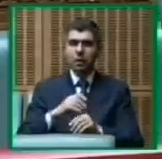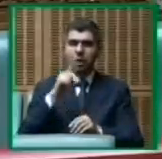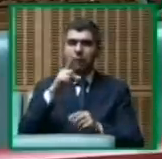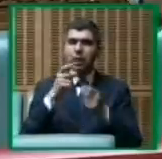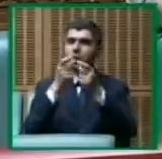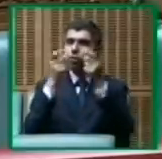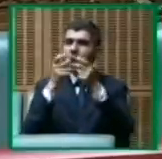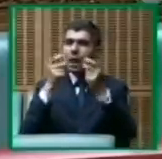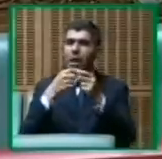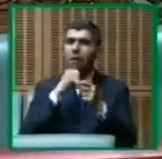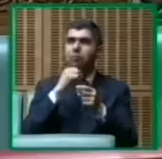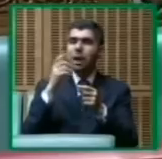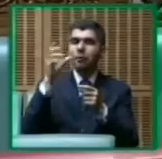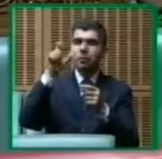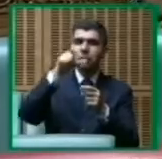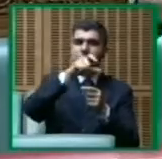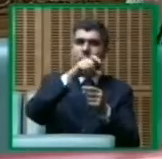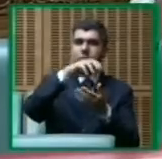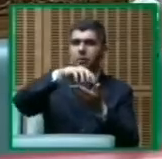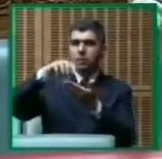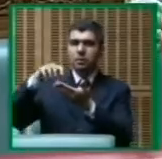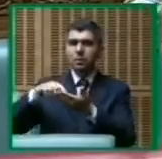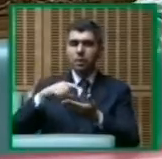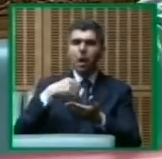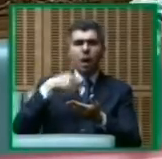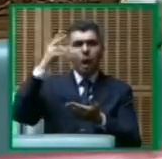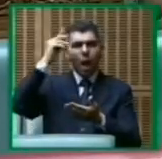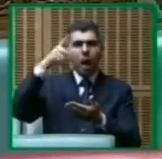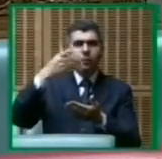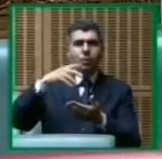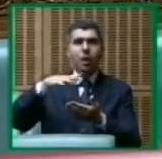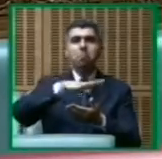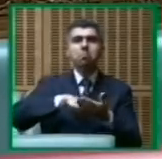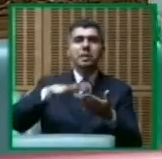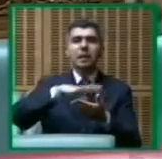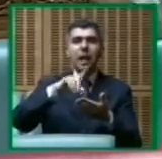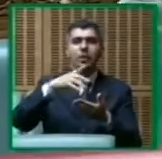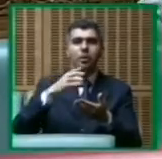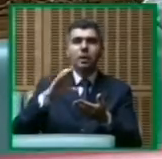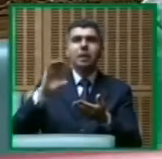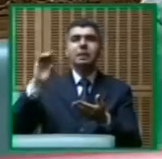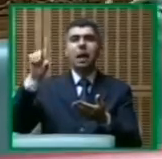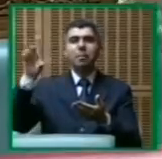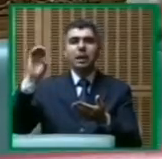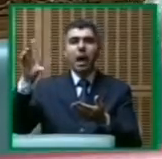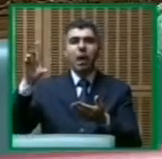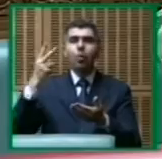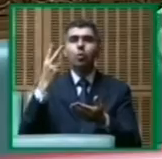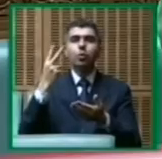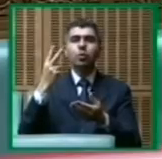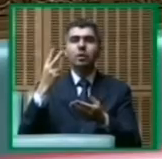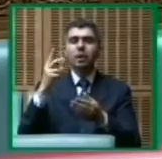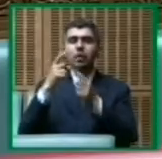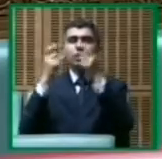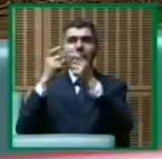حنا كنعرفوا المناطق اللي محطمين الرقم القياسي في التلوث، منطقة عين السبع والمحمدية. عين